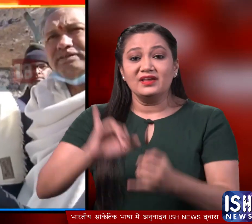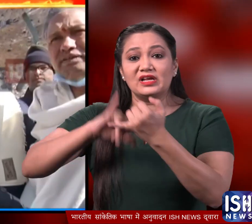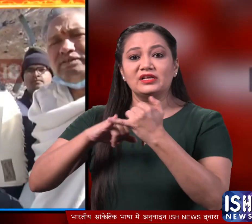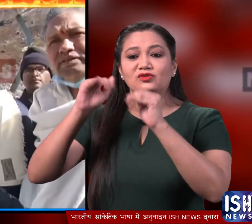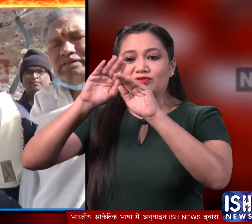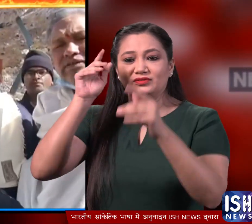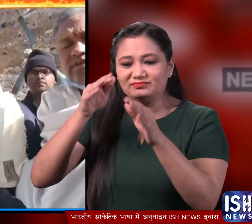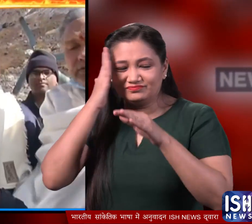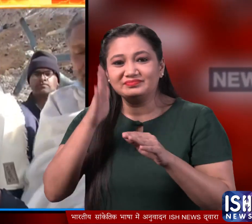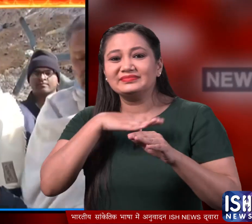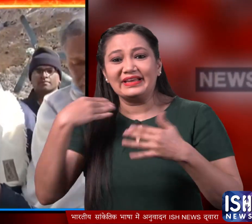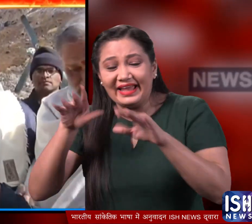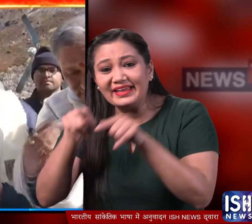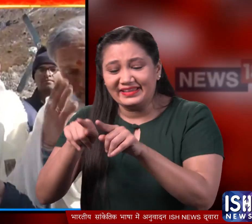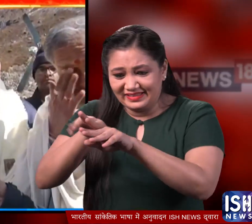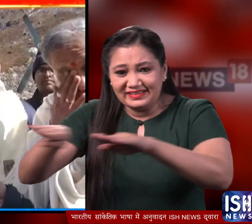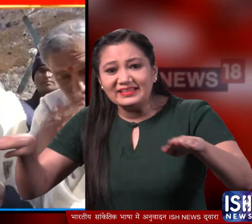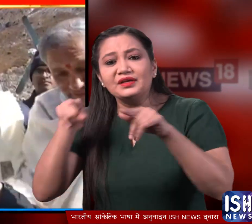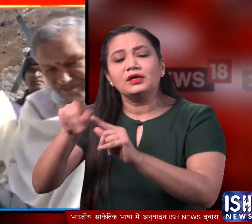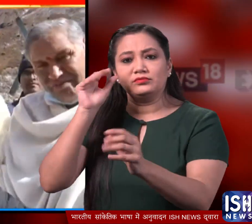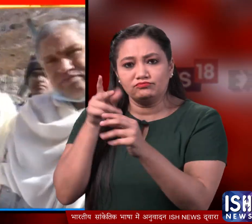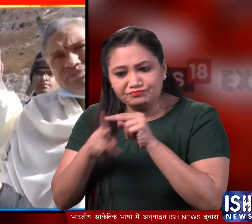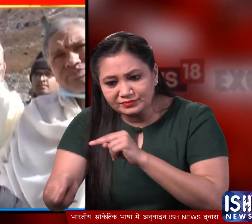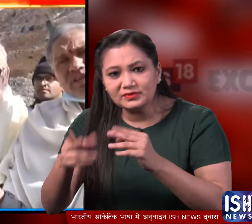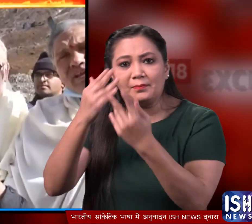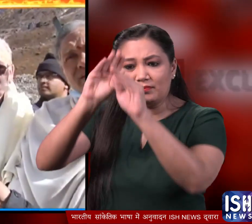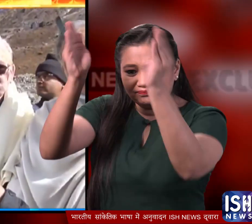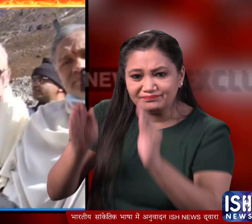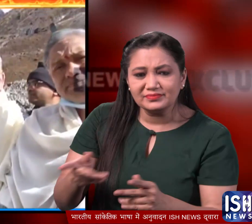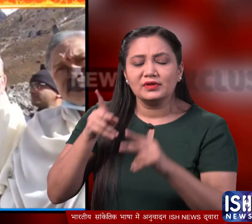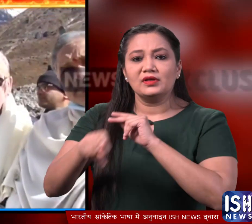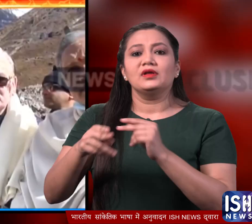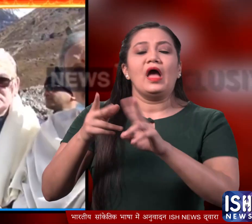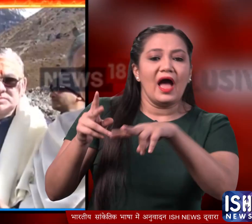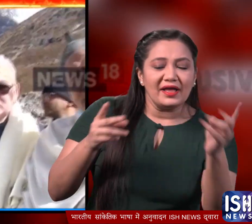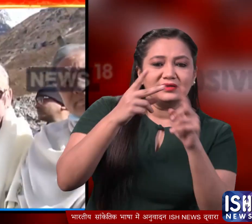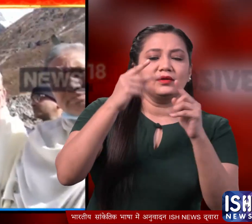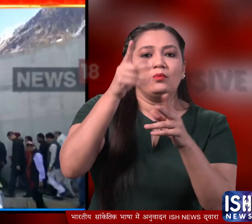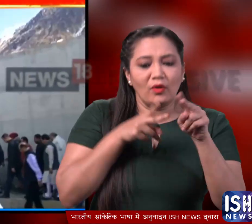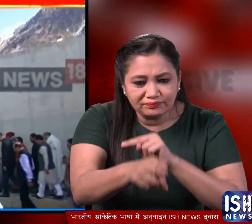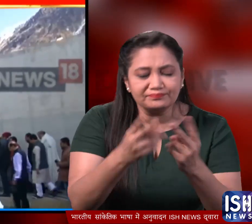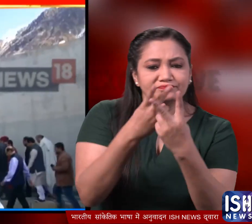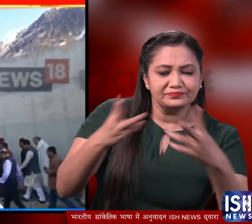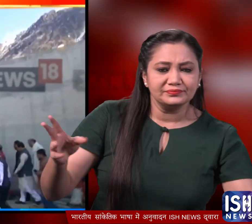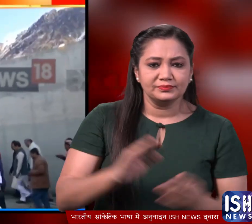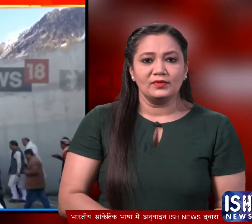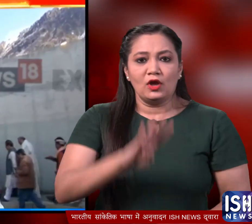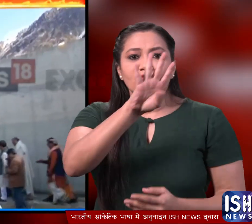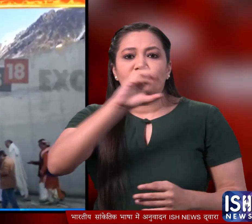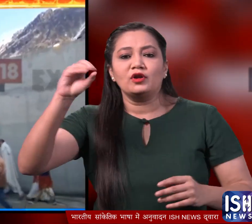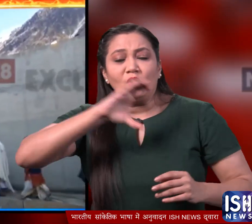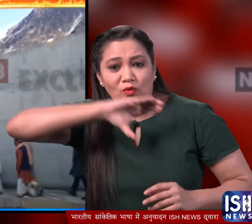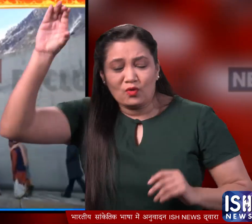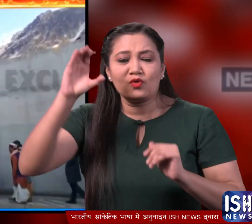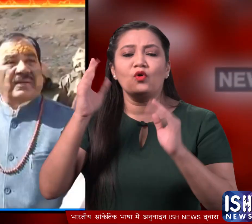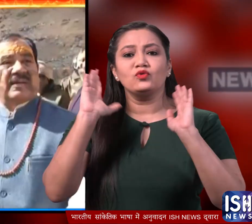کی سمادھی جو بنی ہے ان کی پرتیمہ بنی ہے اس کا اناوران پردھان منتری جی کریں گے سرستی گھار بنے ہیں ان کا کریں گے بتایا گیا کہ 400 کروڑ